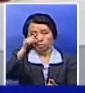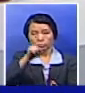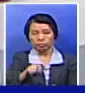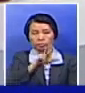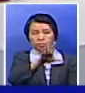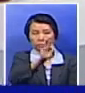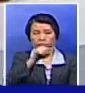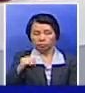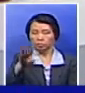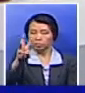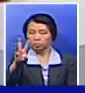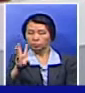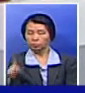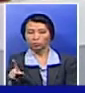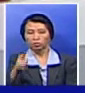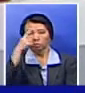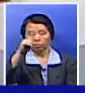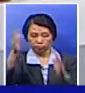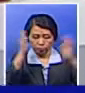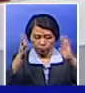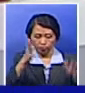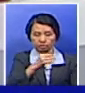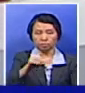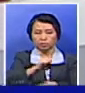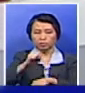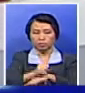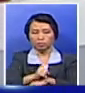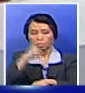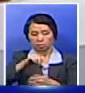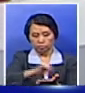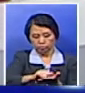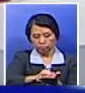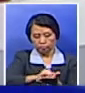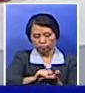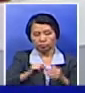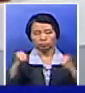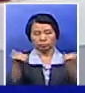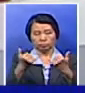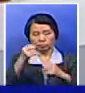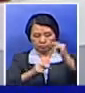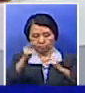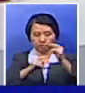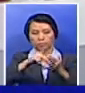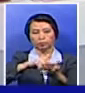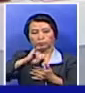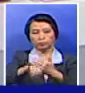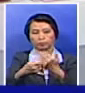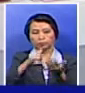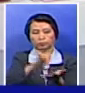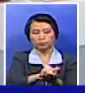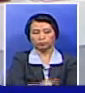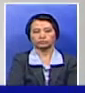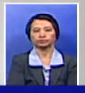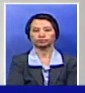39 kepada 61 masing-masing untuk Malaysia dan Singapura bagi yuran konsesi pembinaan projek berkenaan.